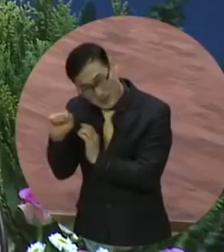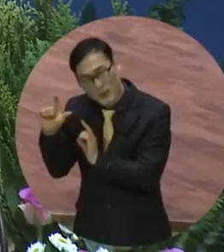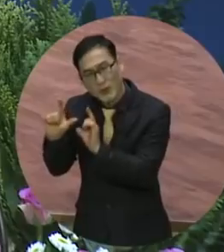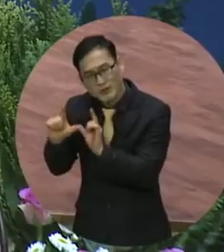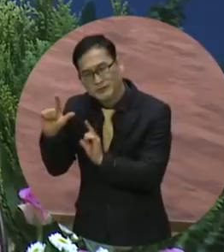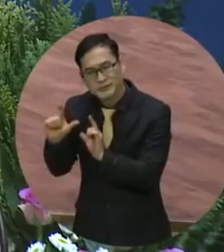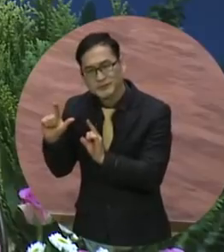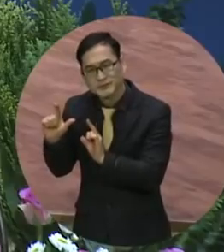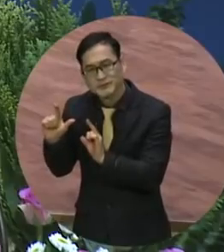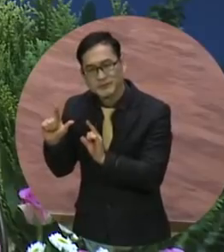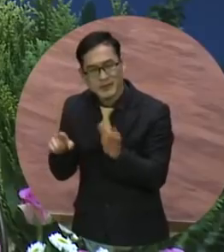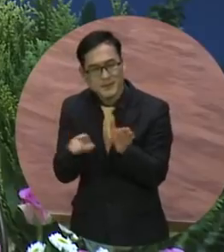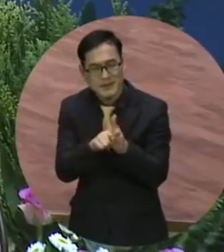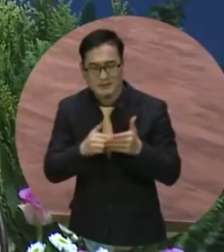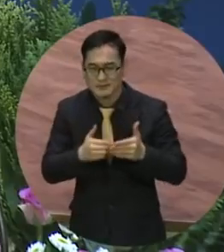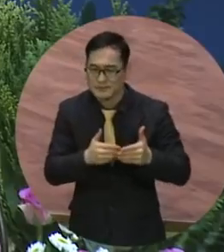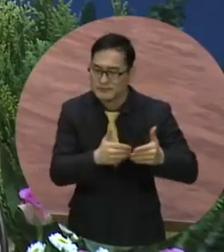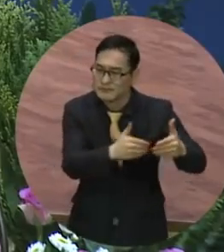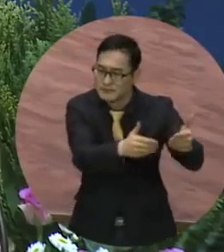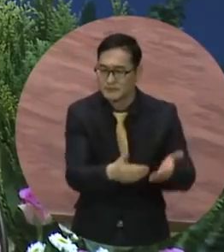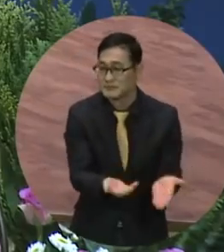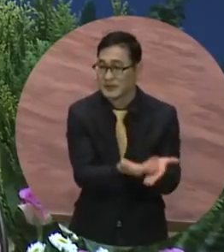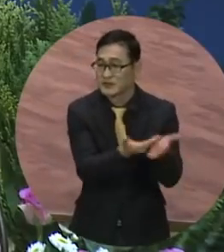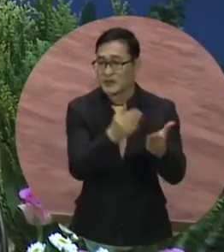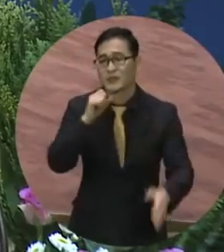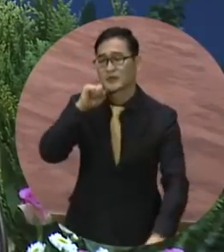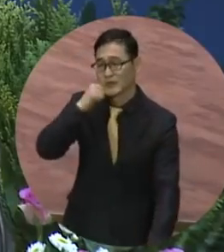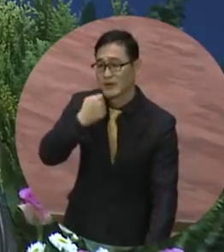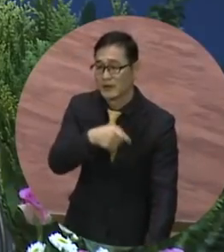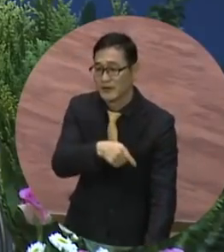믿음의 전진은 없습니다. 오늘 이 본문에 보면